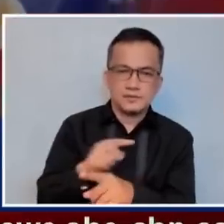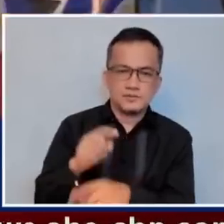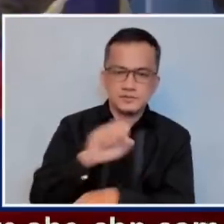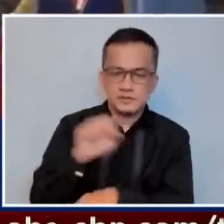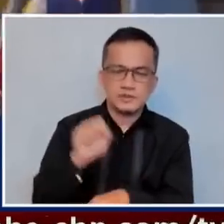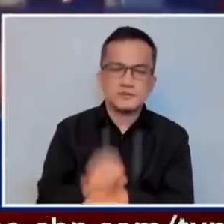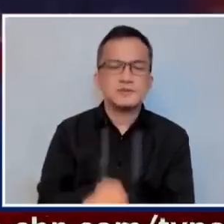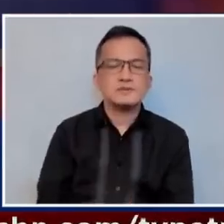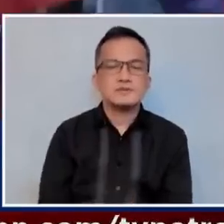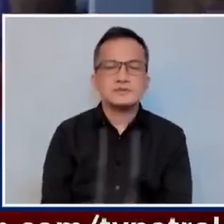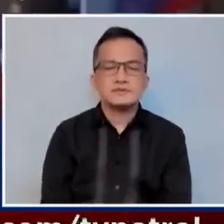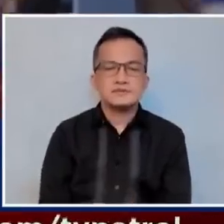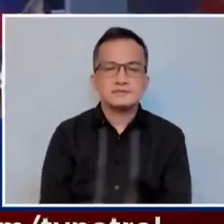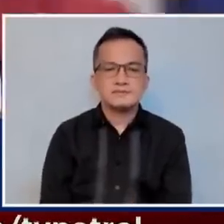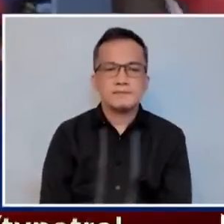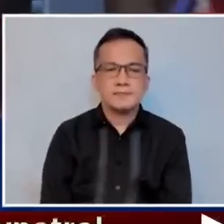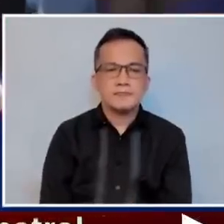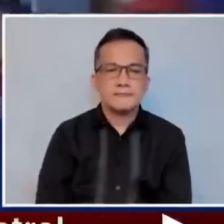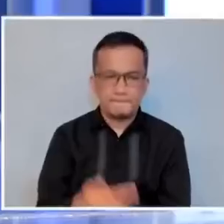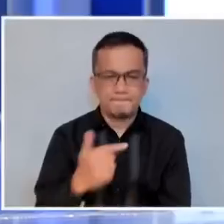Cruz, ABS-CBN News.